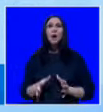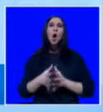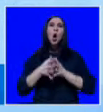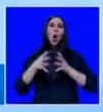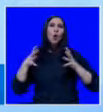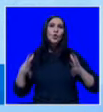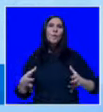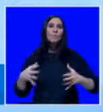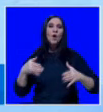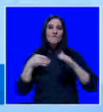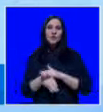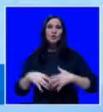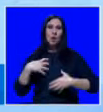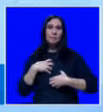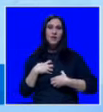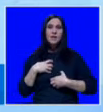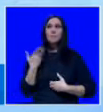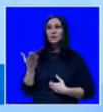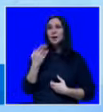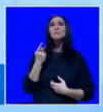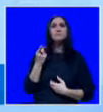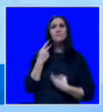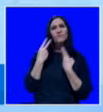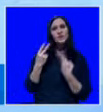Огромно напрежение вътрешно при тях, което си личи всеки ден.